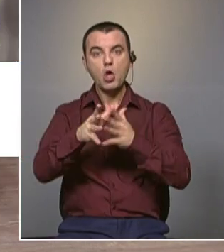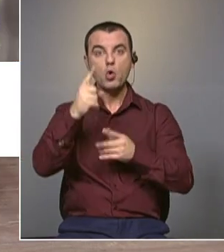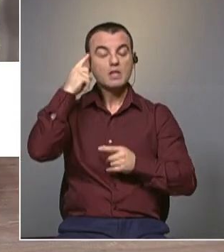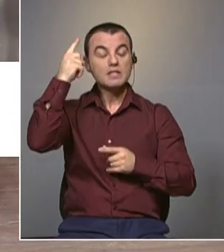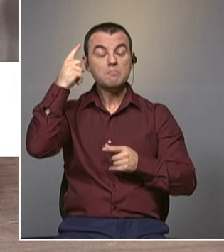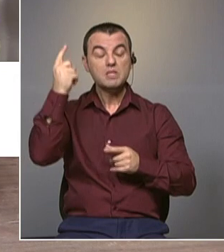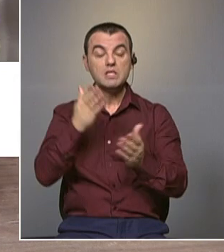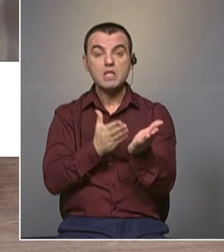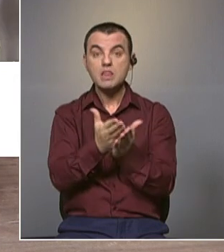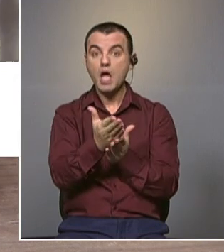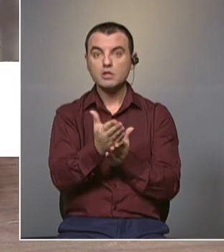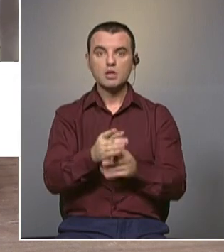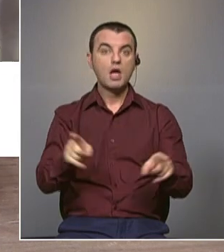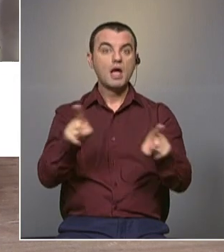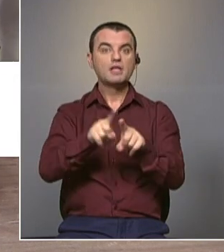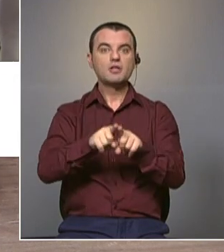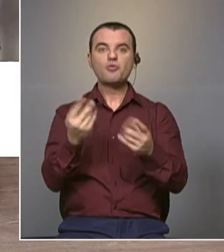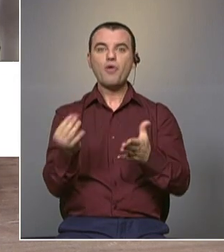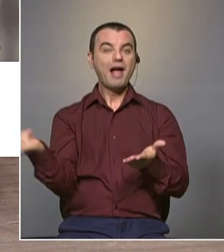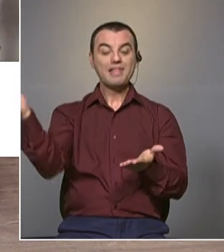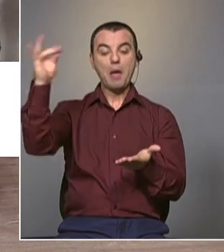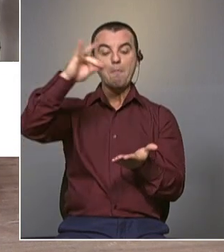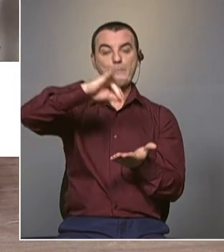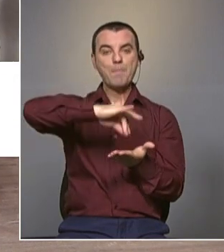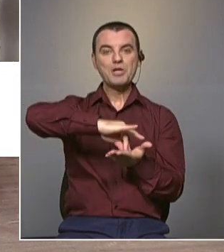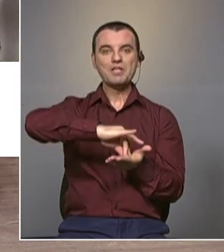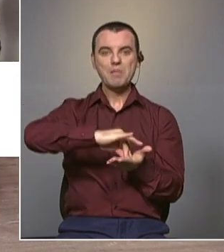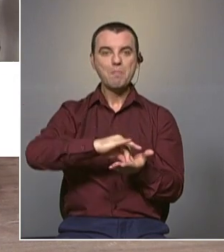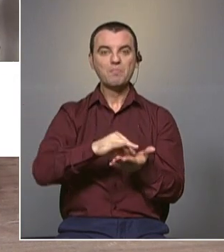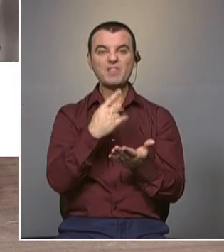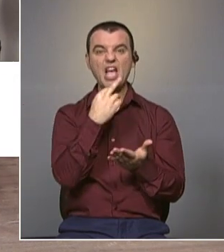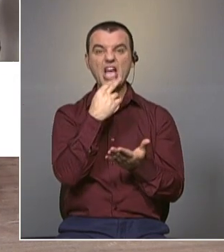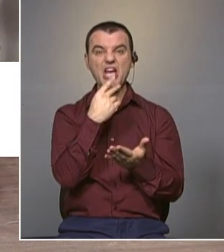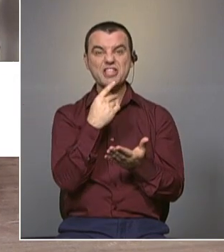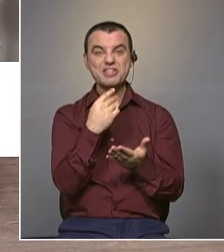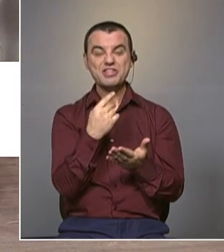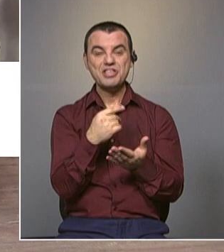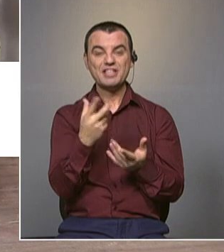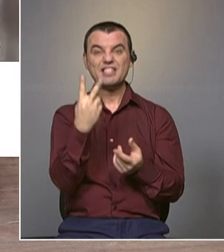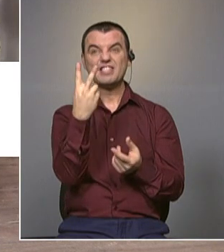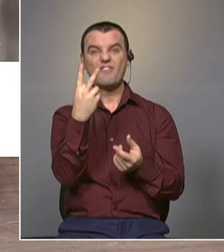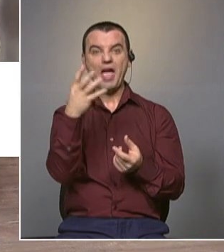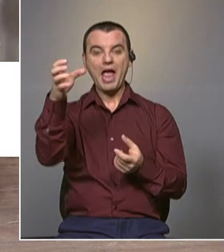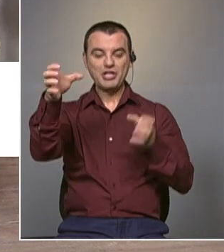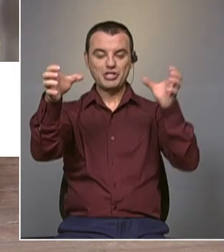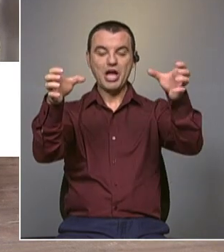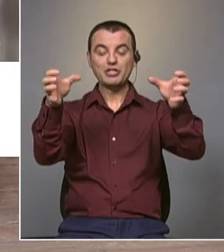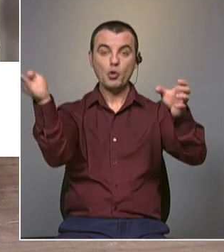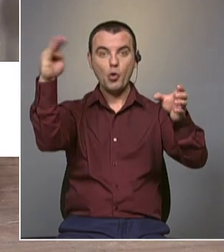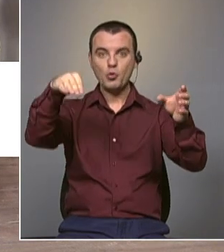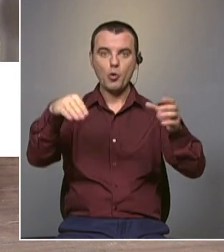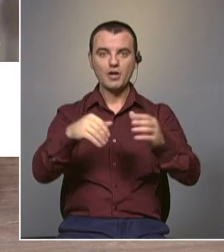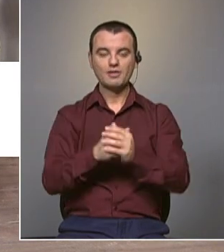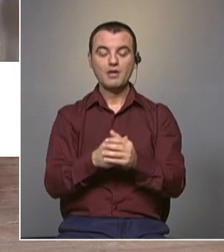Също как да приземим картон с крила от хартия и две чаши отгоре, така че нищо да не падне от чашата и пак работим в